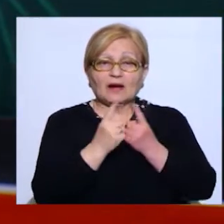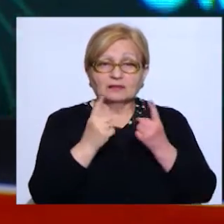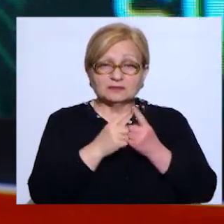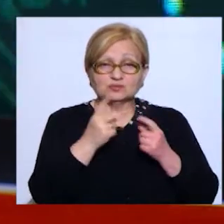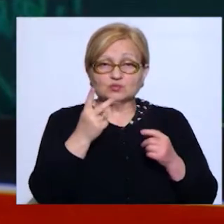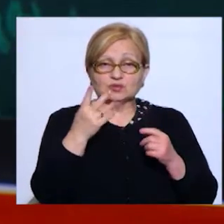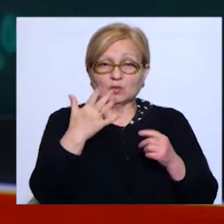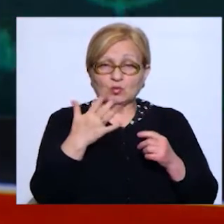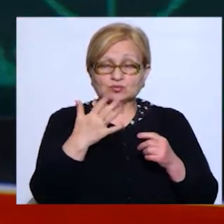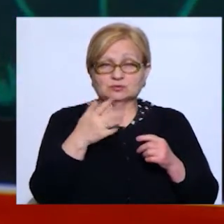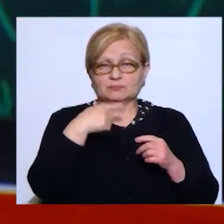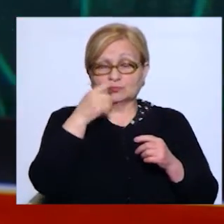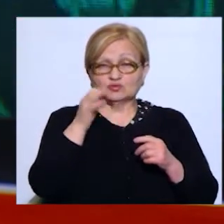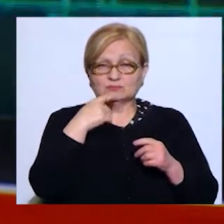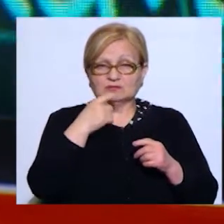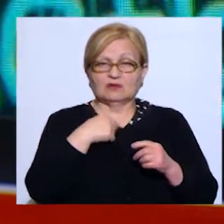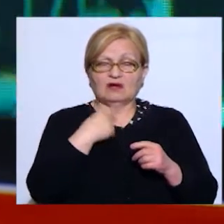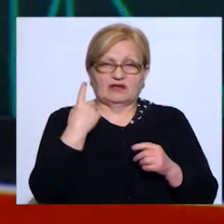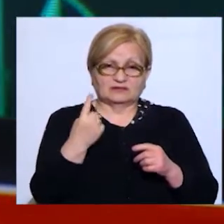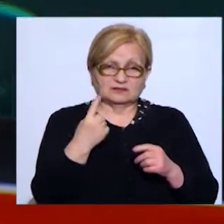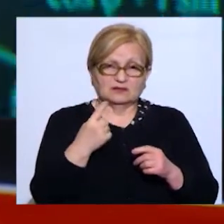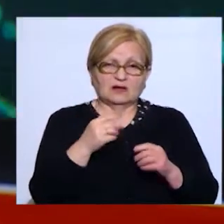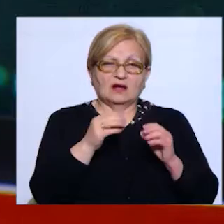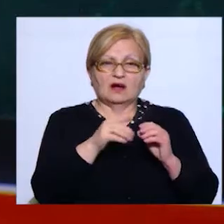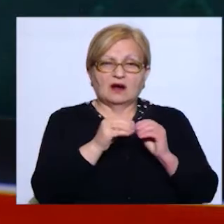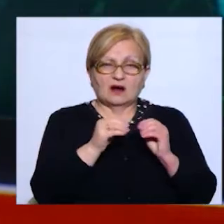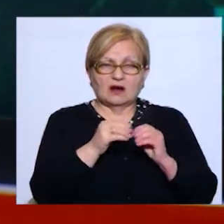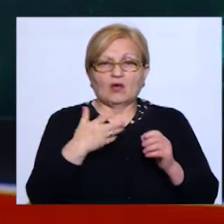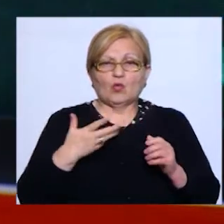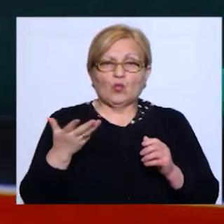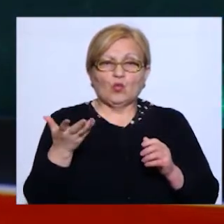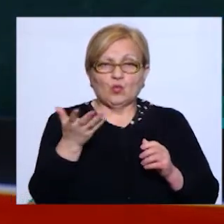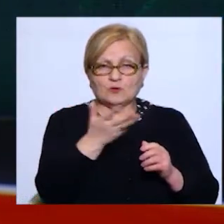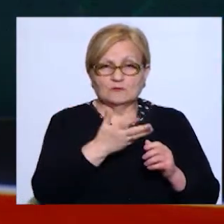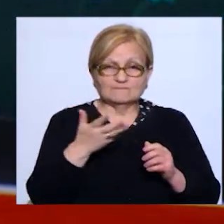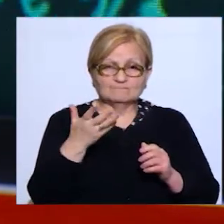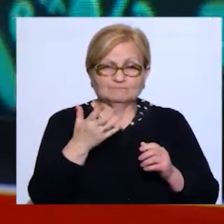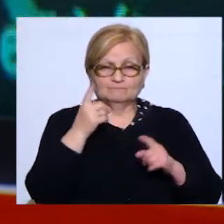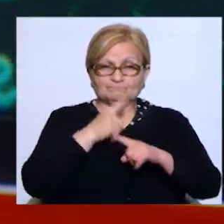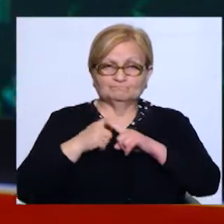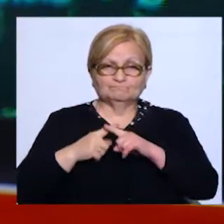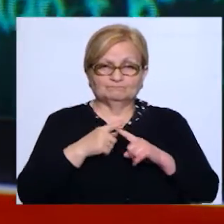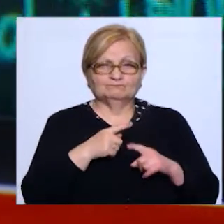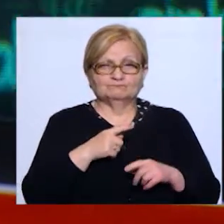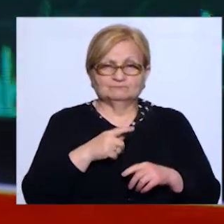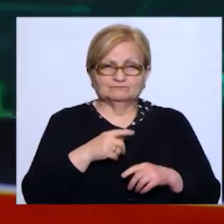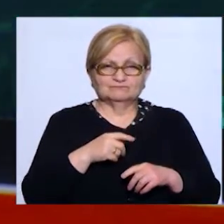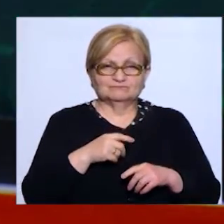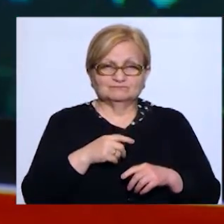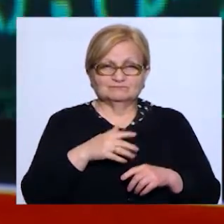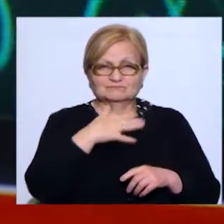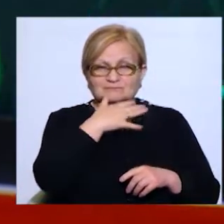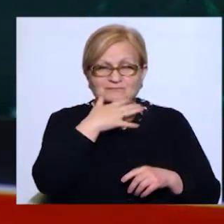25%-მა თქვა, რომ 1-ნი ვართ ოჯახში, კლასის 10%-მა თქვა, რომ 5-ნი ვარ, ძალიან კარგია 5 დედამამიშვილი, მე 1-ი ვარ და სულ მინდოდა